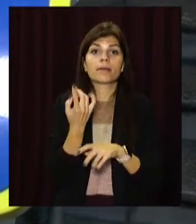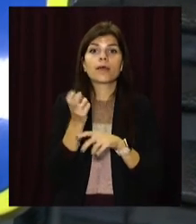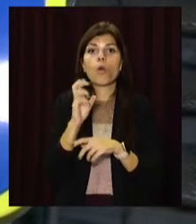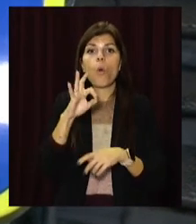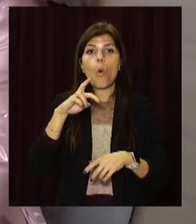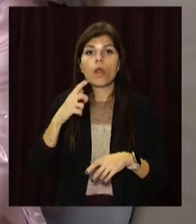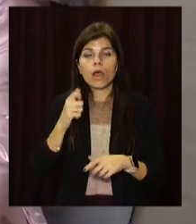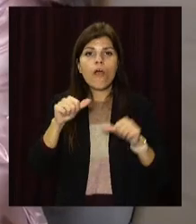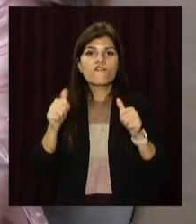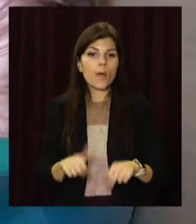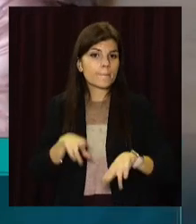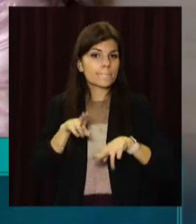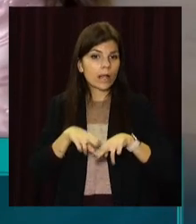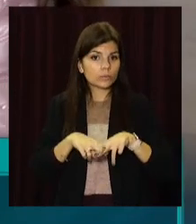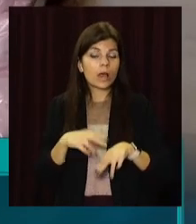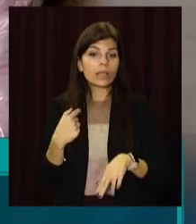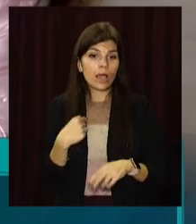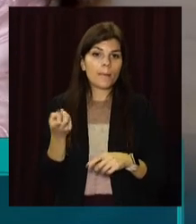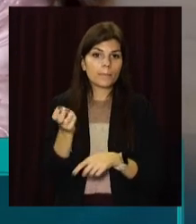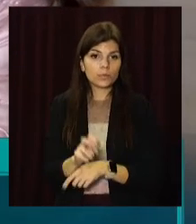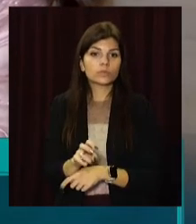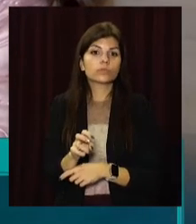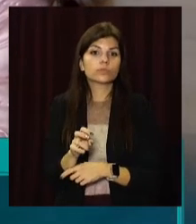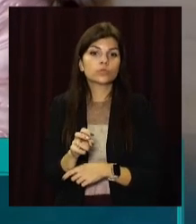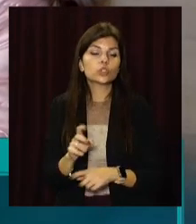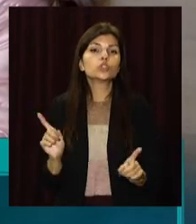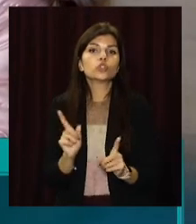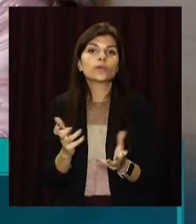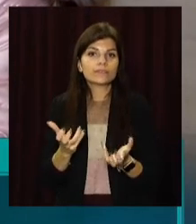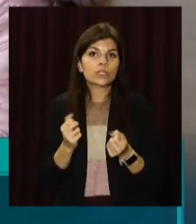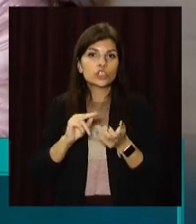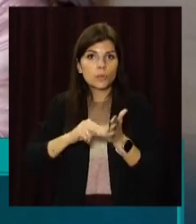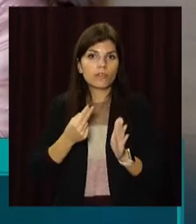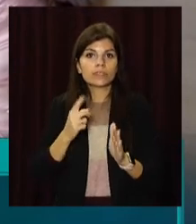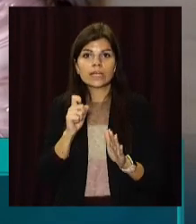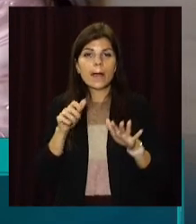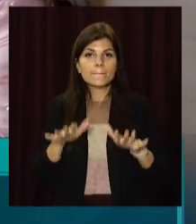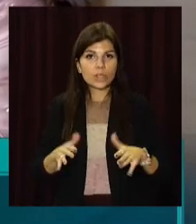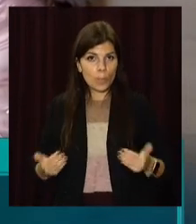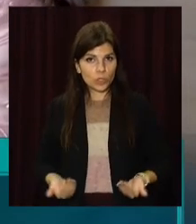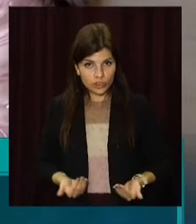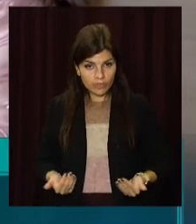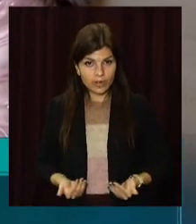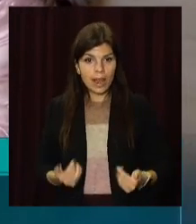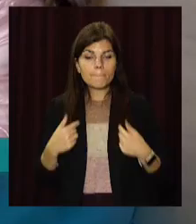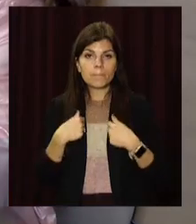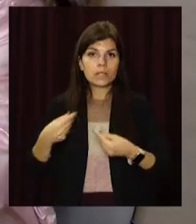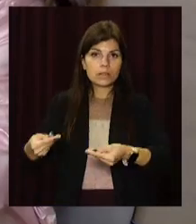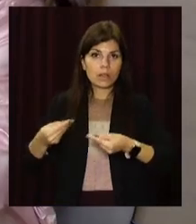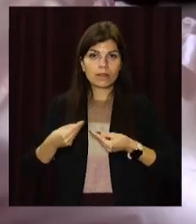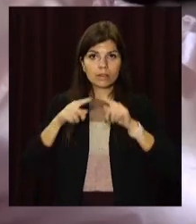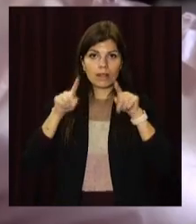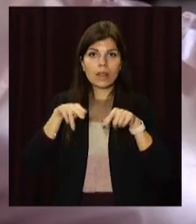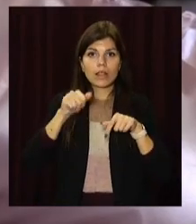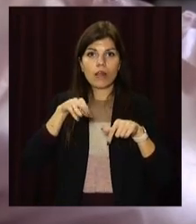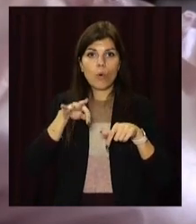оформлює паспорт. Я звернулася, щоб взяти довідку за місце проживання. Мені дали